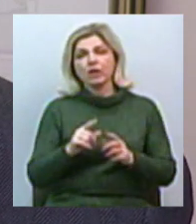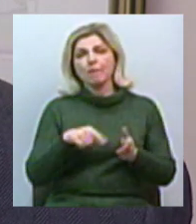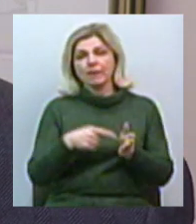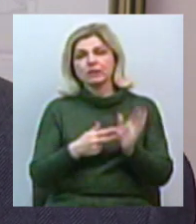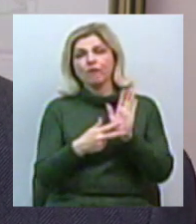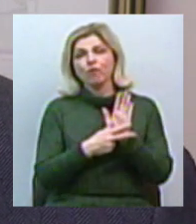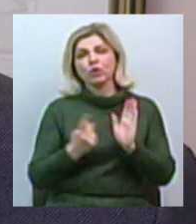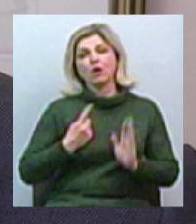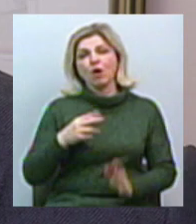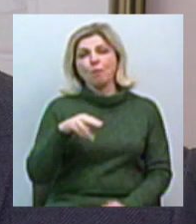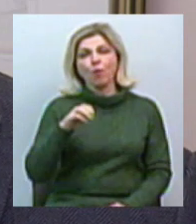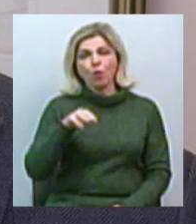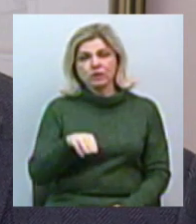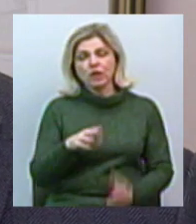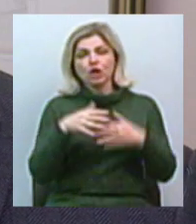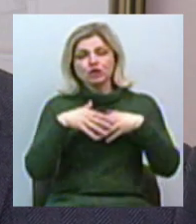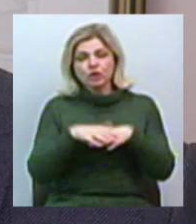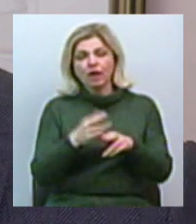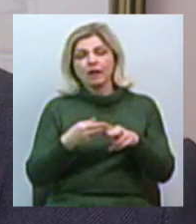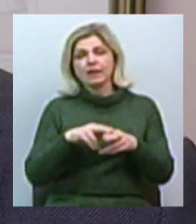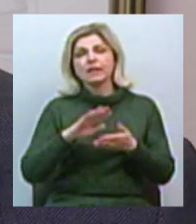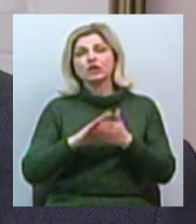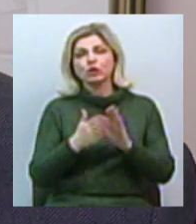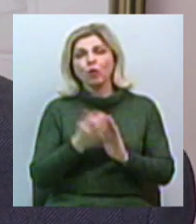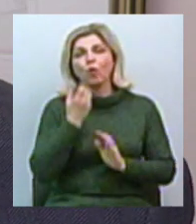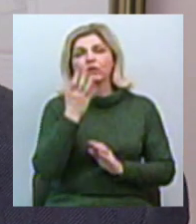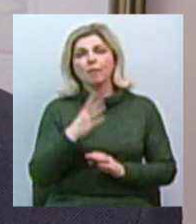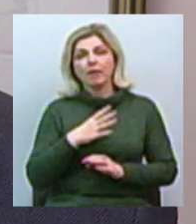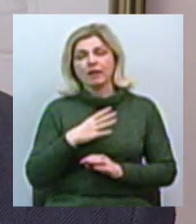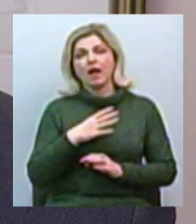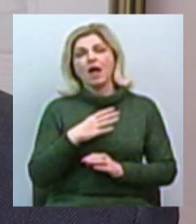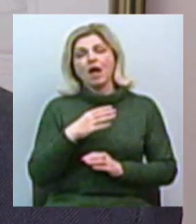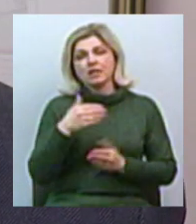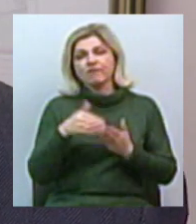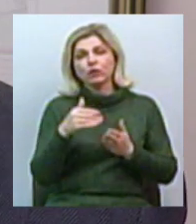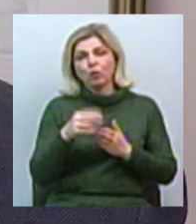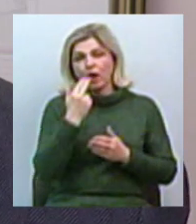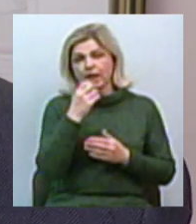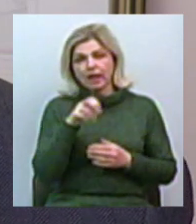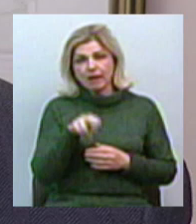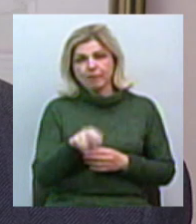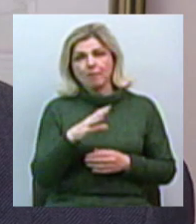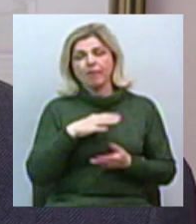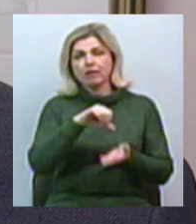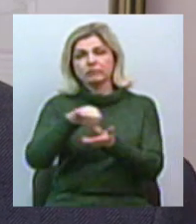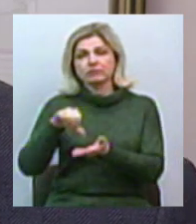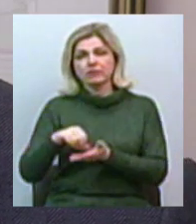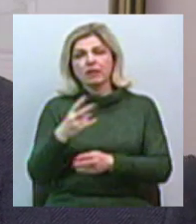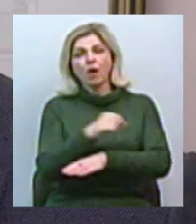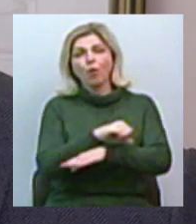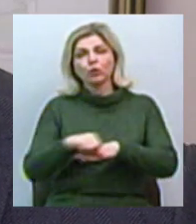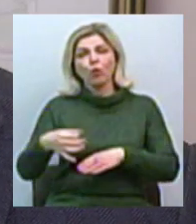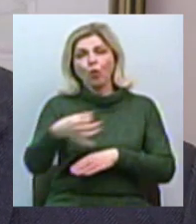постів. Ми прорахували цю ситуацію ще коли в нас була африканська чума свиней. Ми виставляли пости на кордонах області, аби